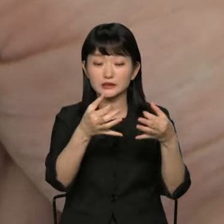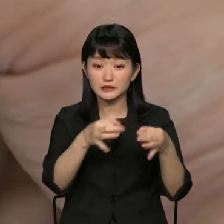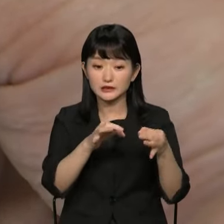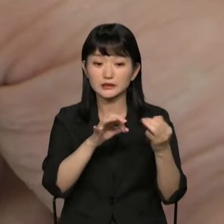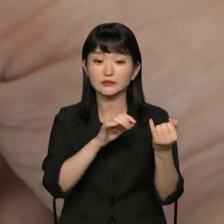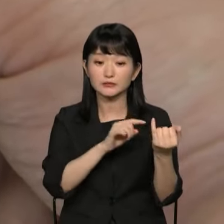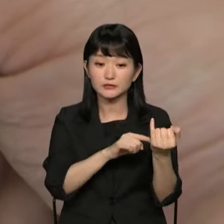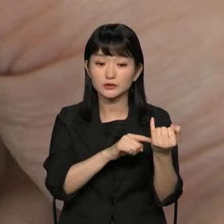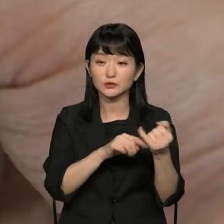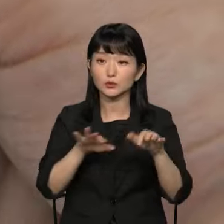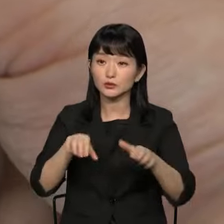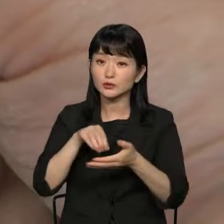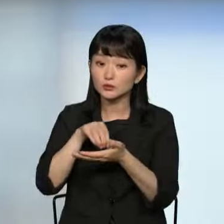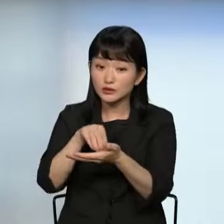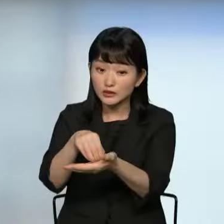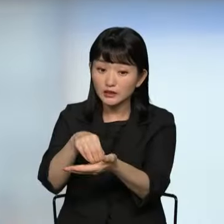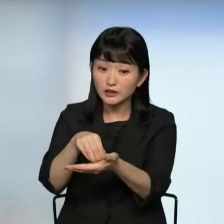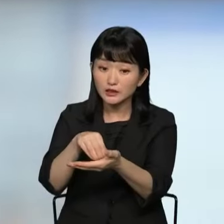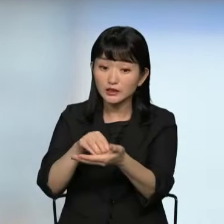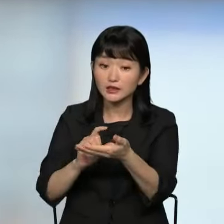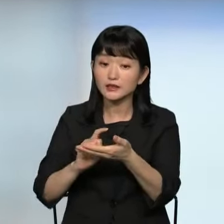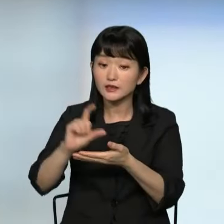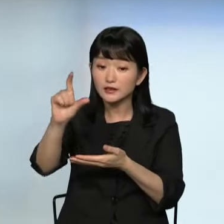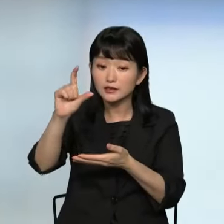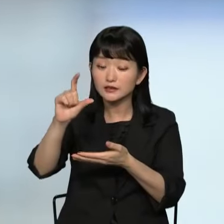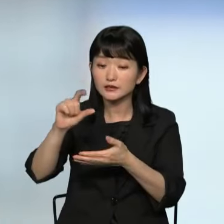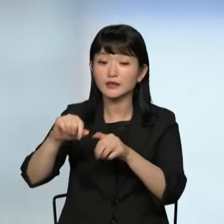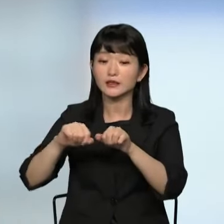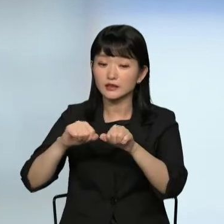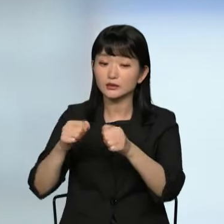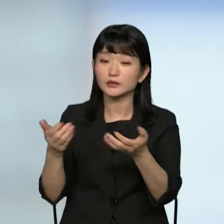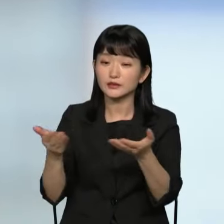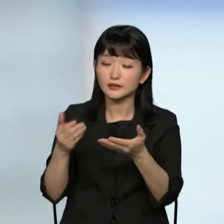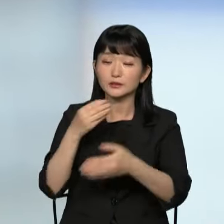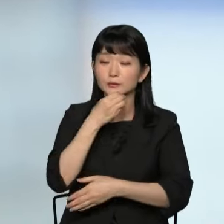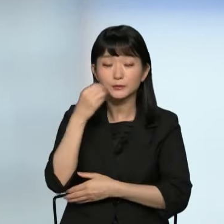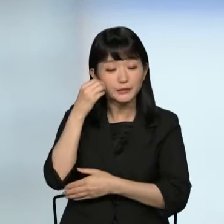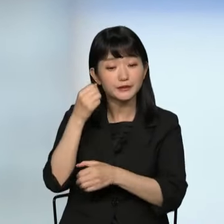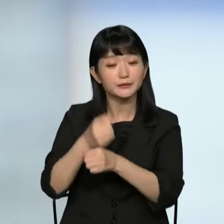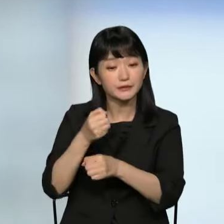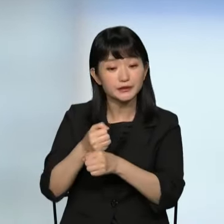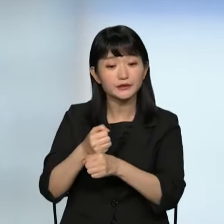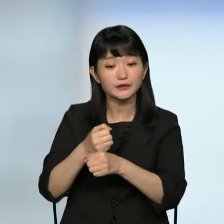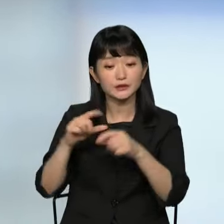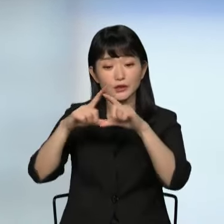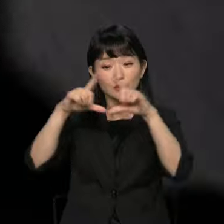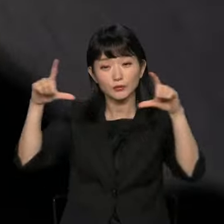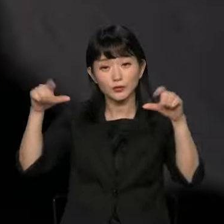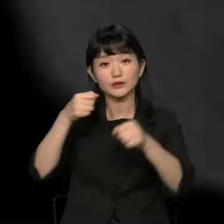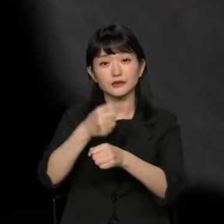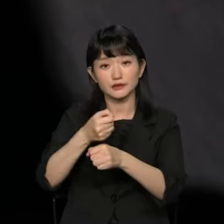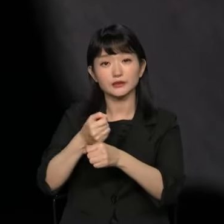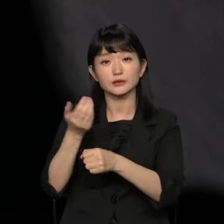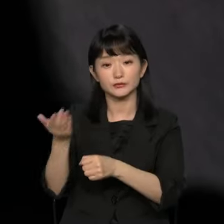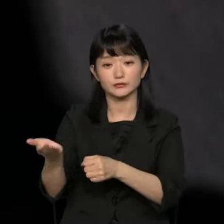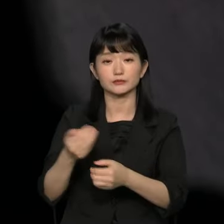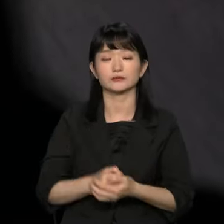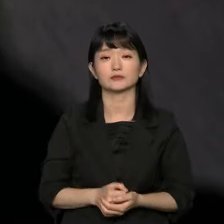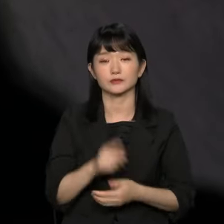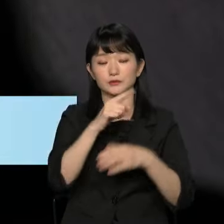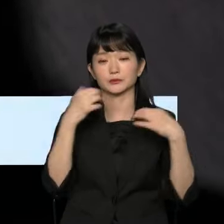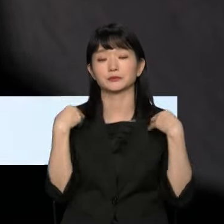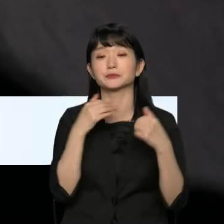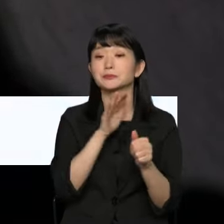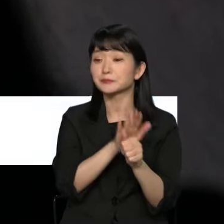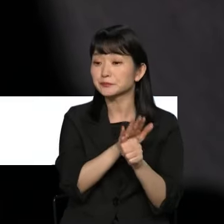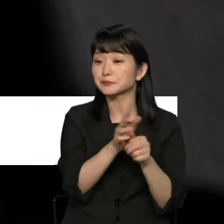등록 받아보시면 그 인스타그램 활성화 작업, 그리고 홈페이지 제작, 포스터 제작까지. 정부 지원